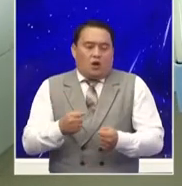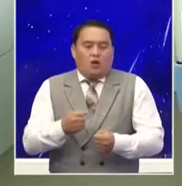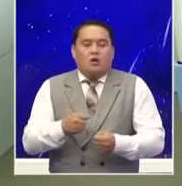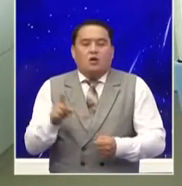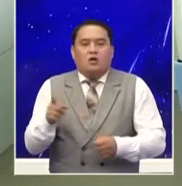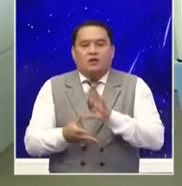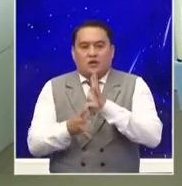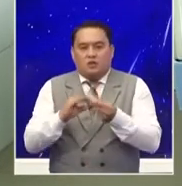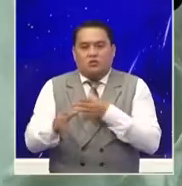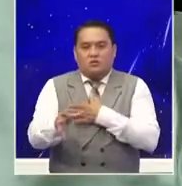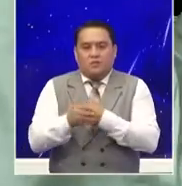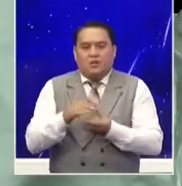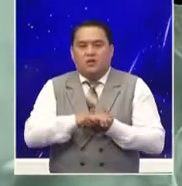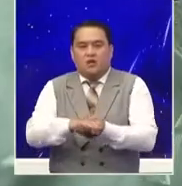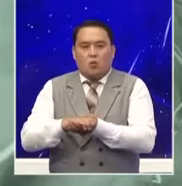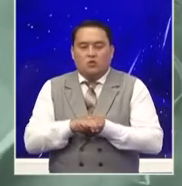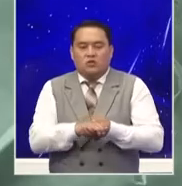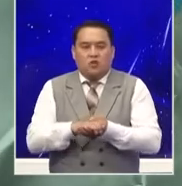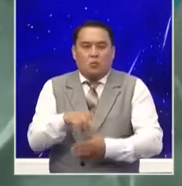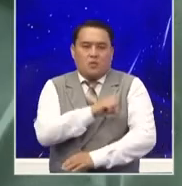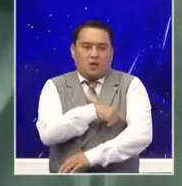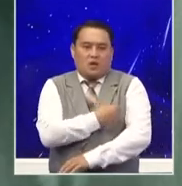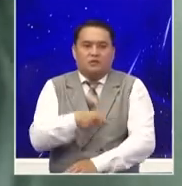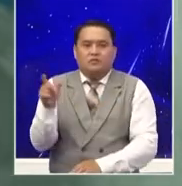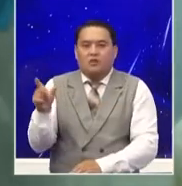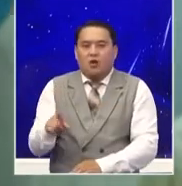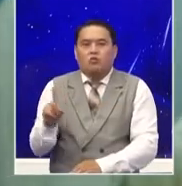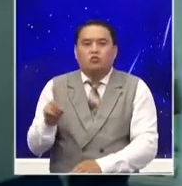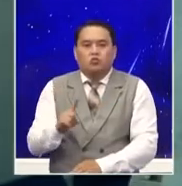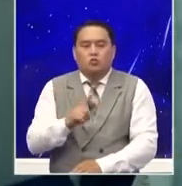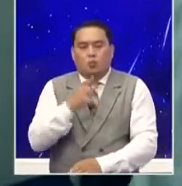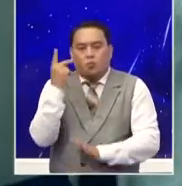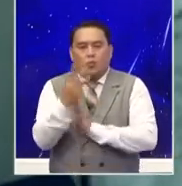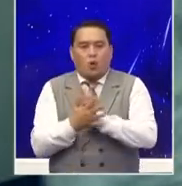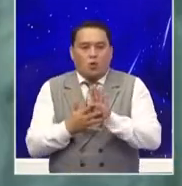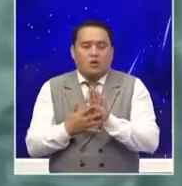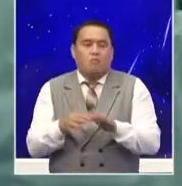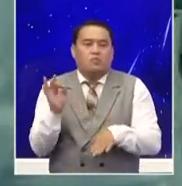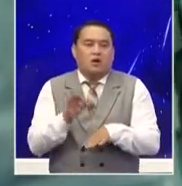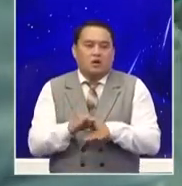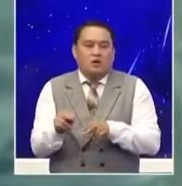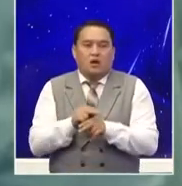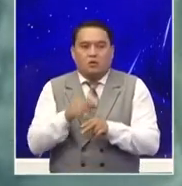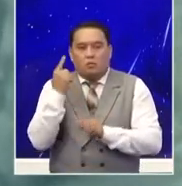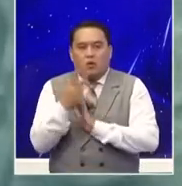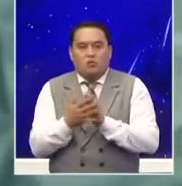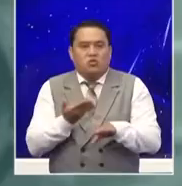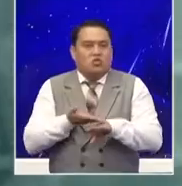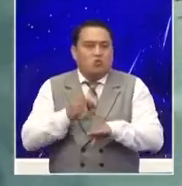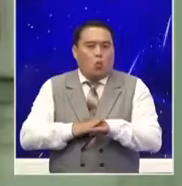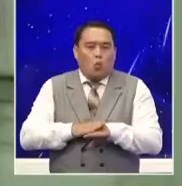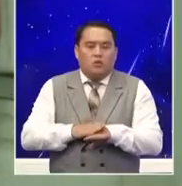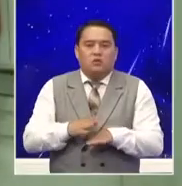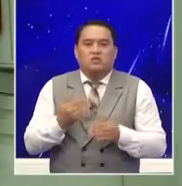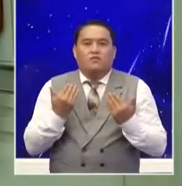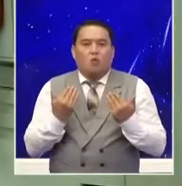это результат слаженной работы медиков. У всех есть представление о том, с чем они столкнулись при лечении больных. Но понять, насколько тяжело врачам на